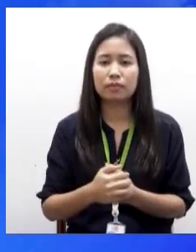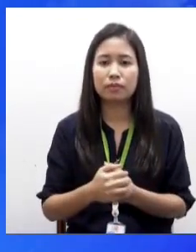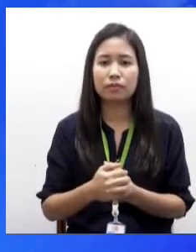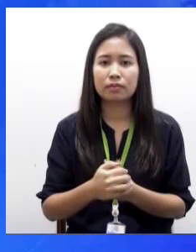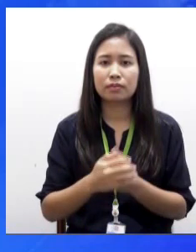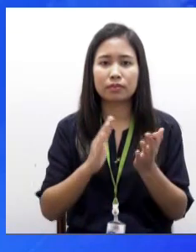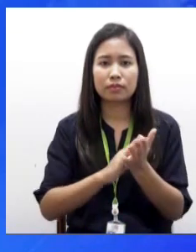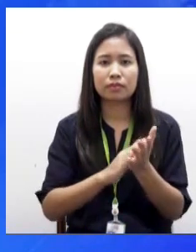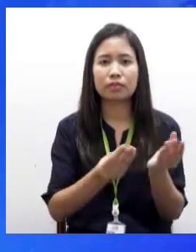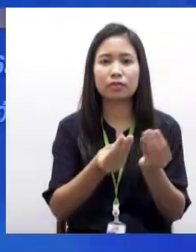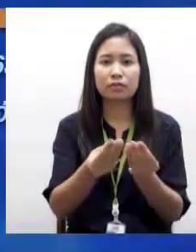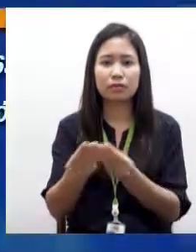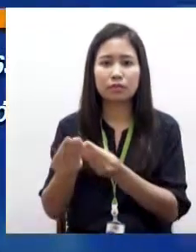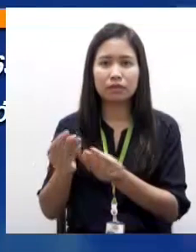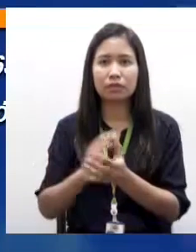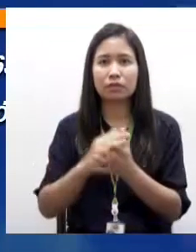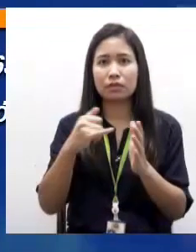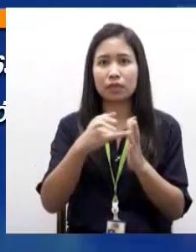คนนะครับนี่คือข้อมูลที่ทำรายการเอามานำเสนอต้องขอปรบมือนะครับให้กับ9